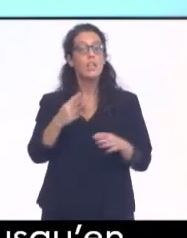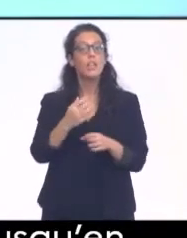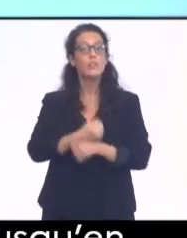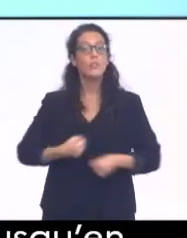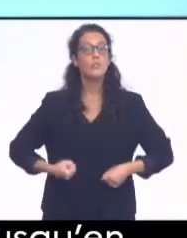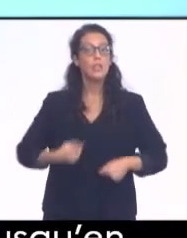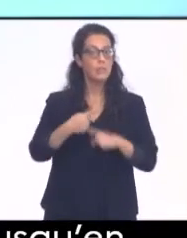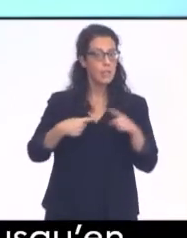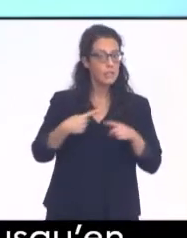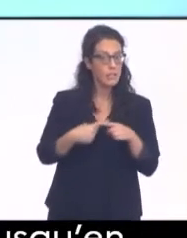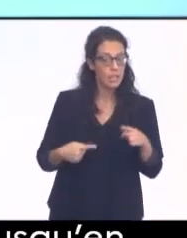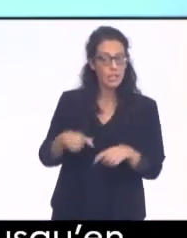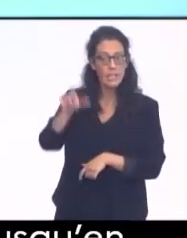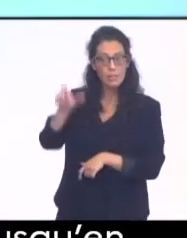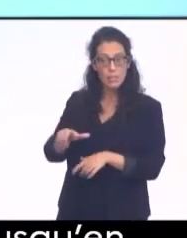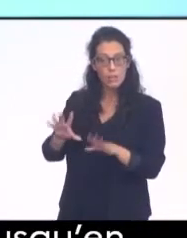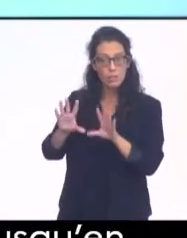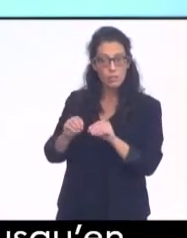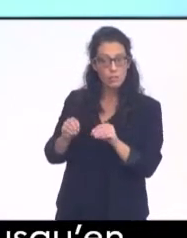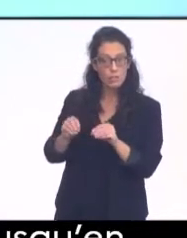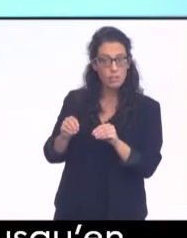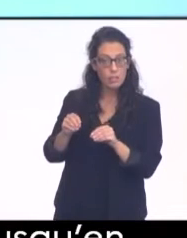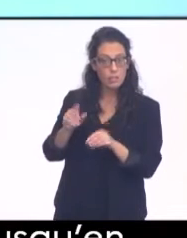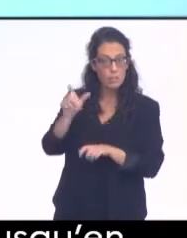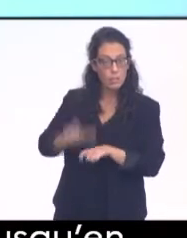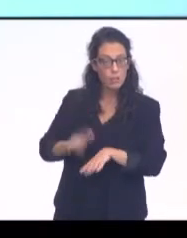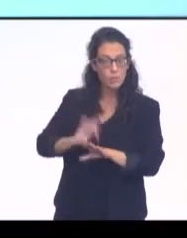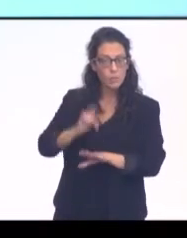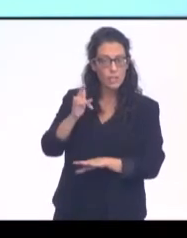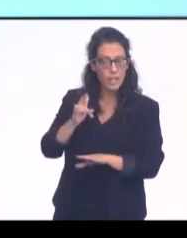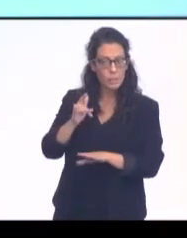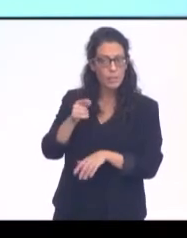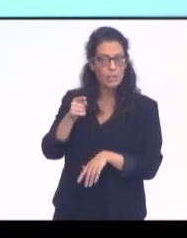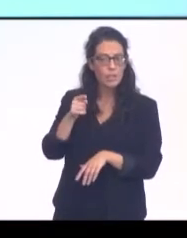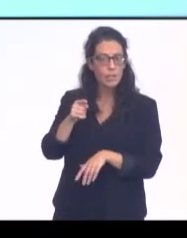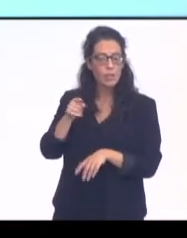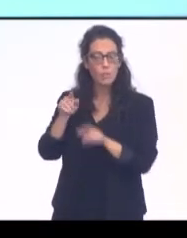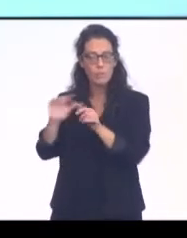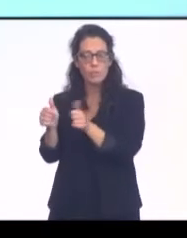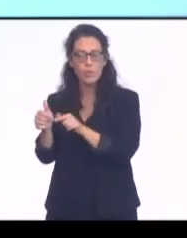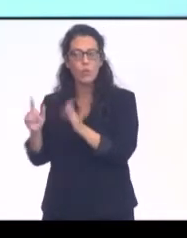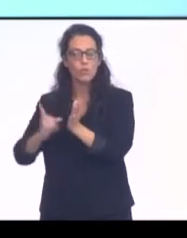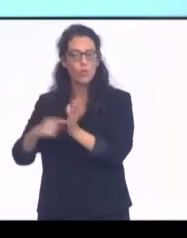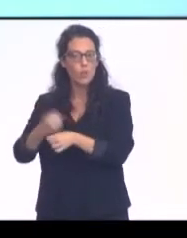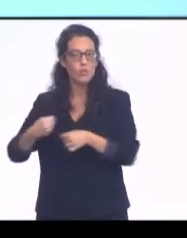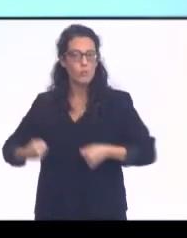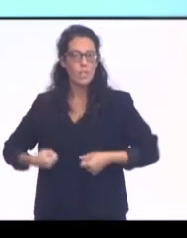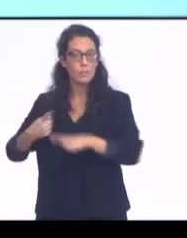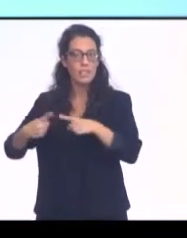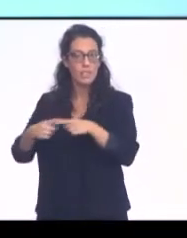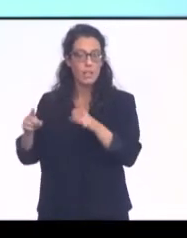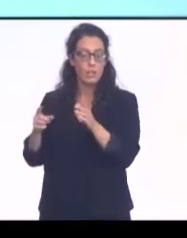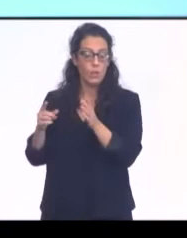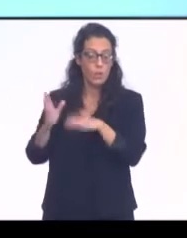personnes vulnérables, avec le décret du 5 mai, avaient droit au chômage partiel. Il avait été annulé par le décret de fin août.